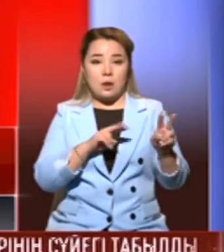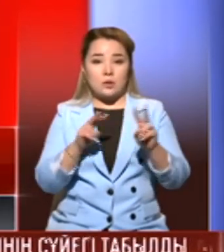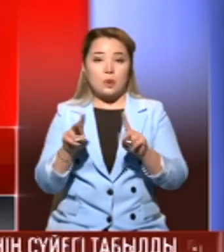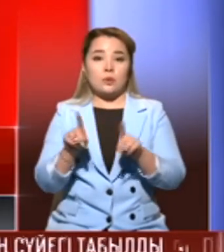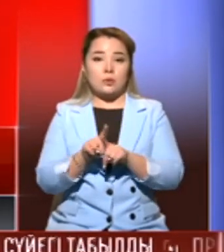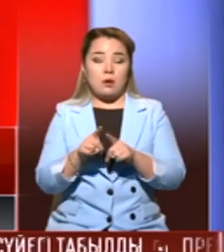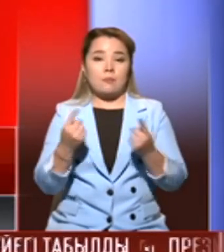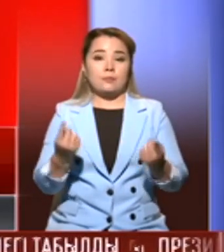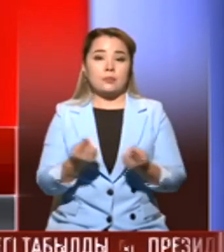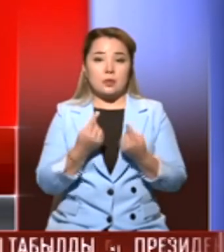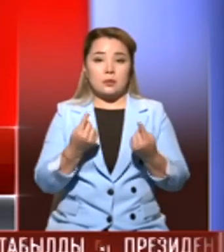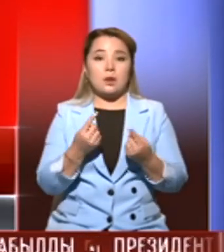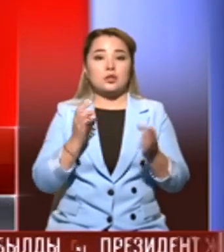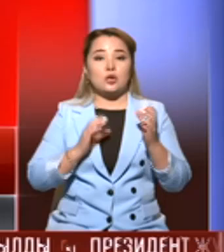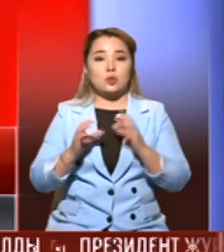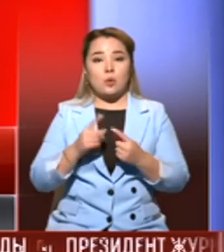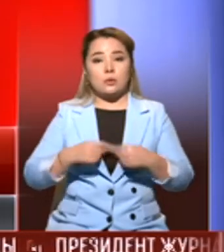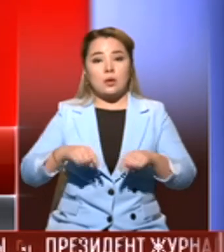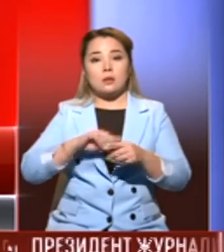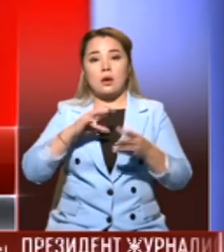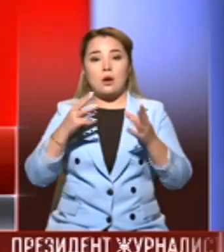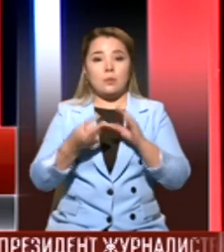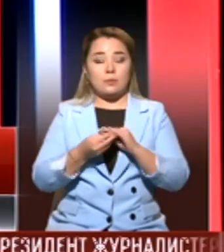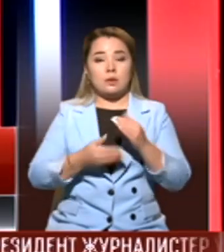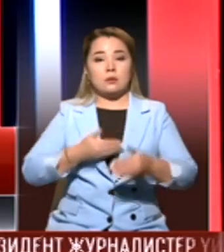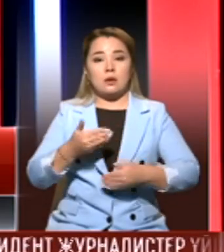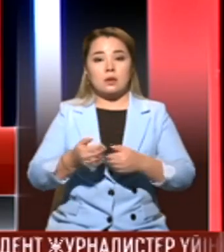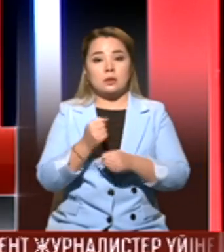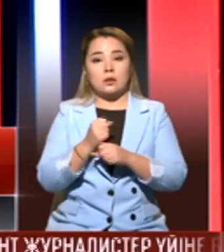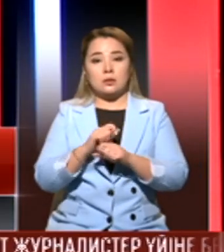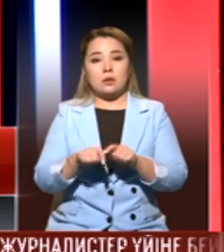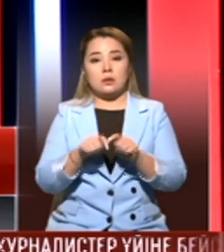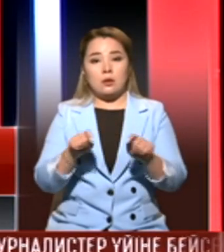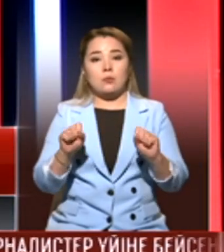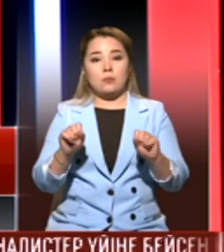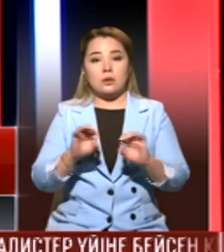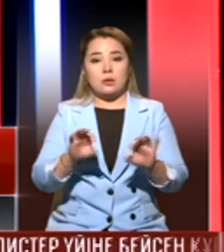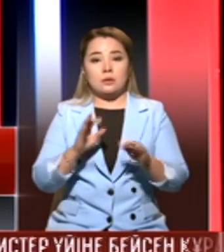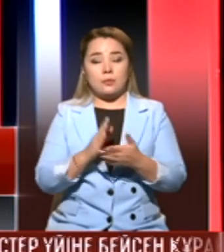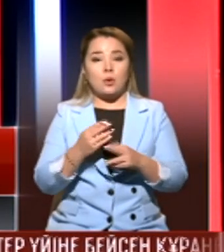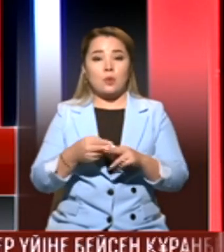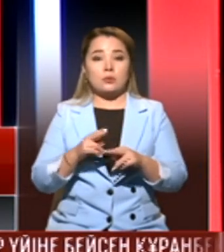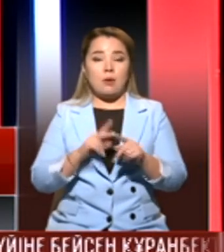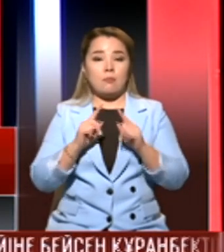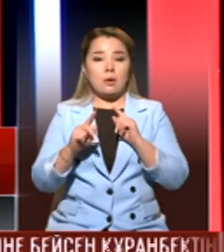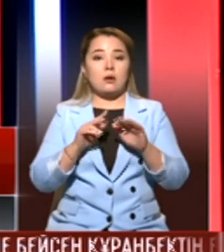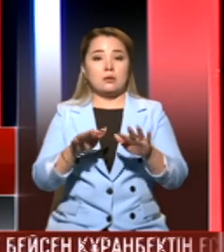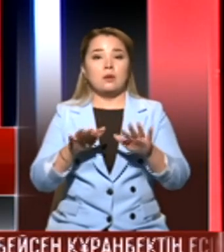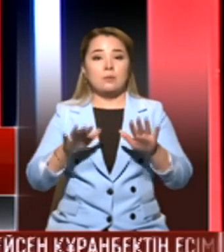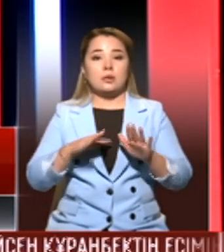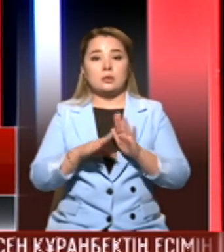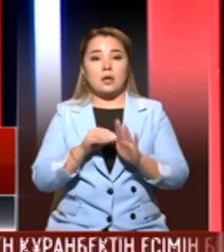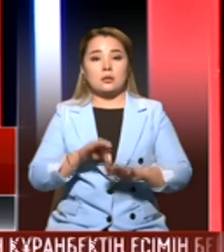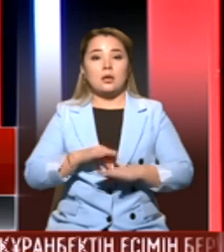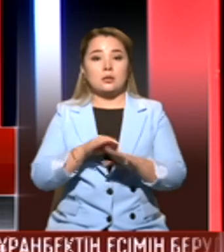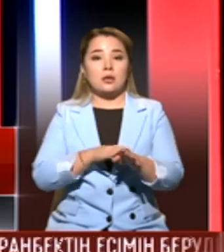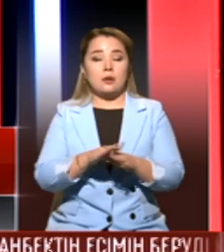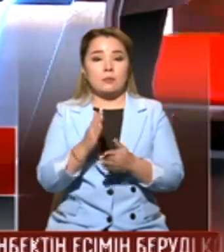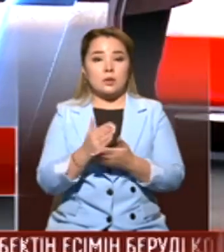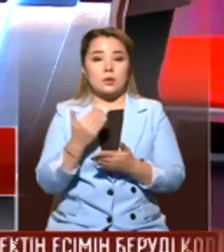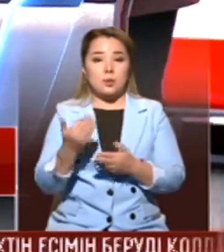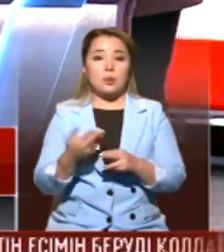кәдімгідей бір институт ретінде қалыптасуға бір қадам жасады деп айтуға болады. Одан кейін жаңа парламент сайлау болды, не биыл өтейін деп тұрған сайлау